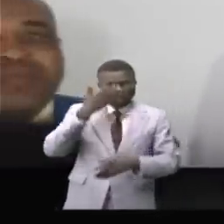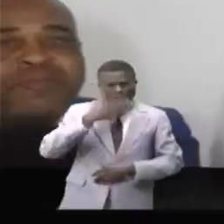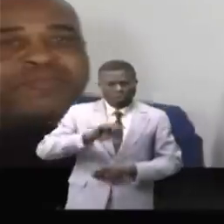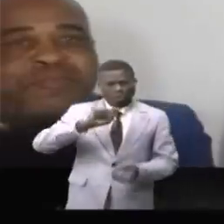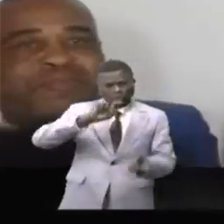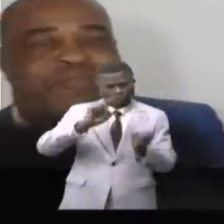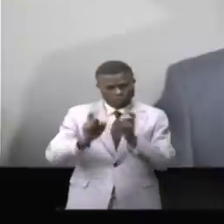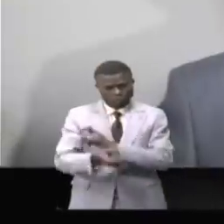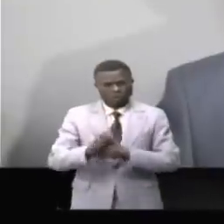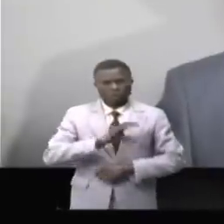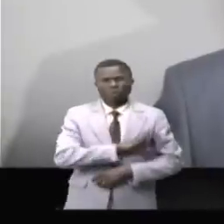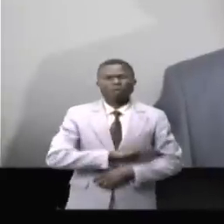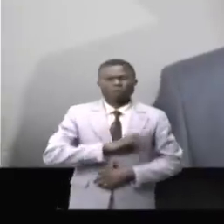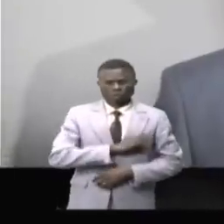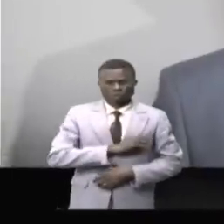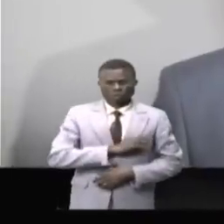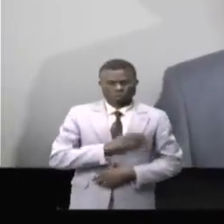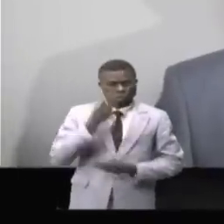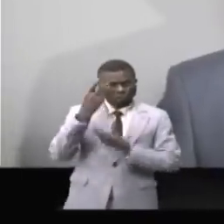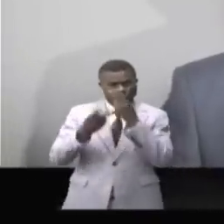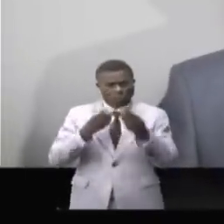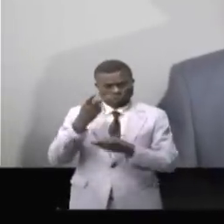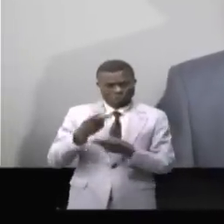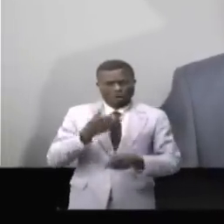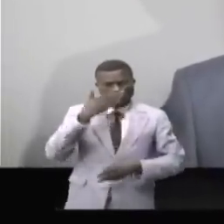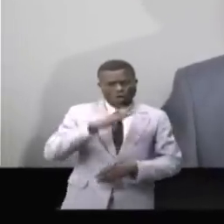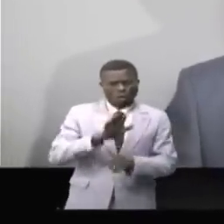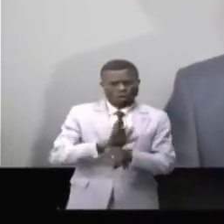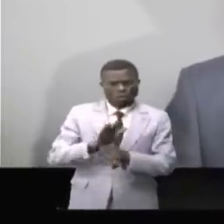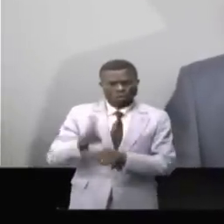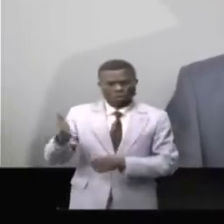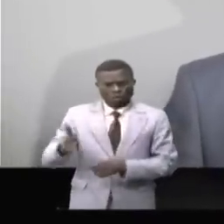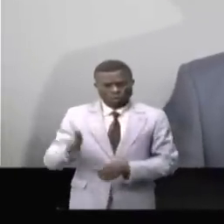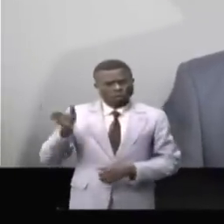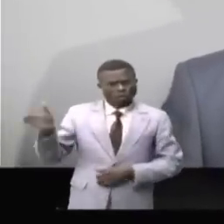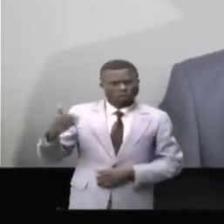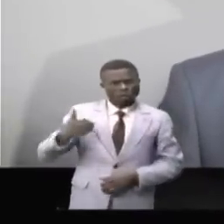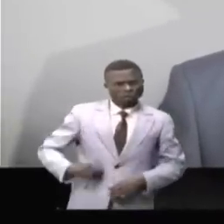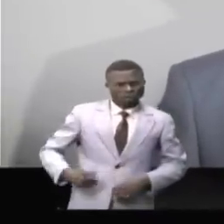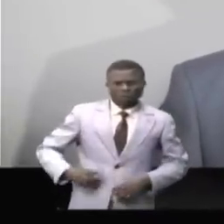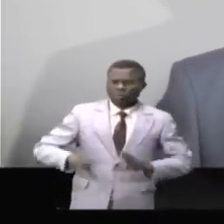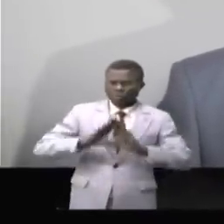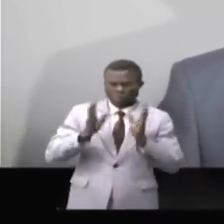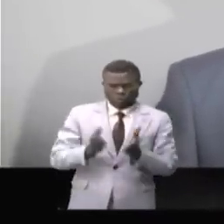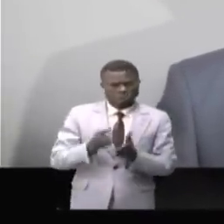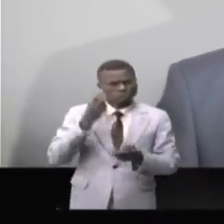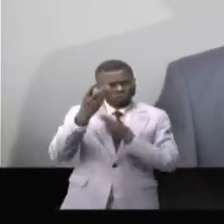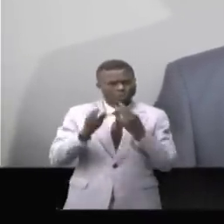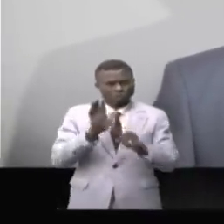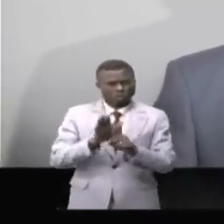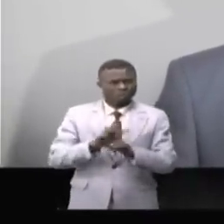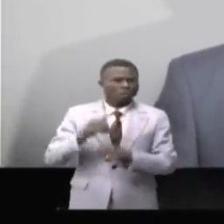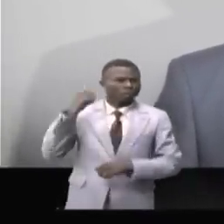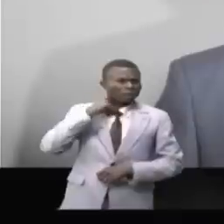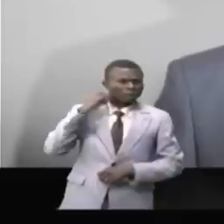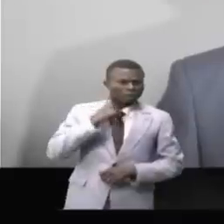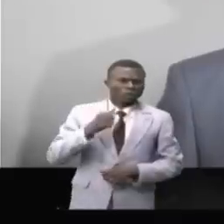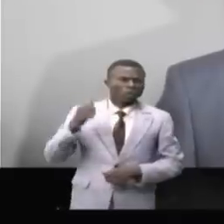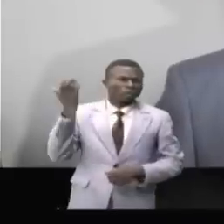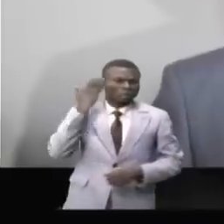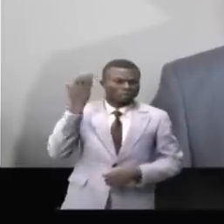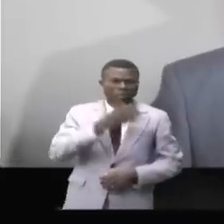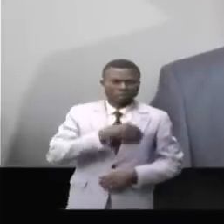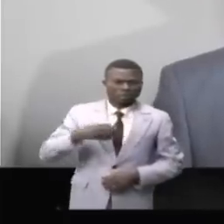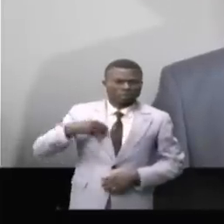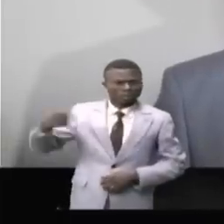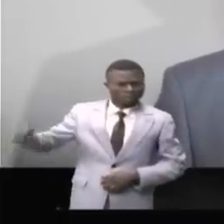avec le vice-gouverneur. Donc, je vais visiter les structures de soins et je vais rencontrer les personnes les plus impliquées dans les décisions sanitaires pour